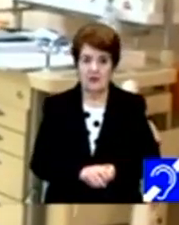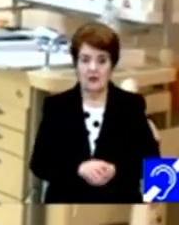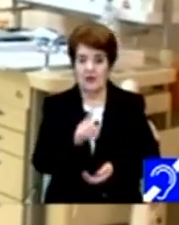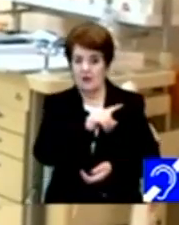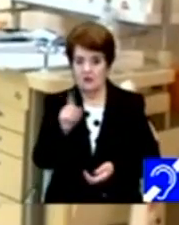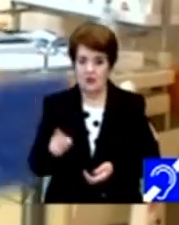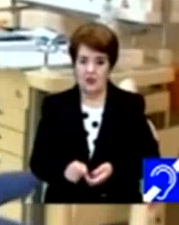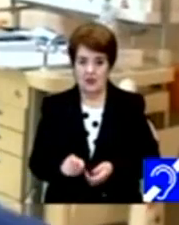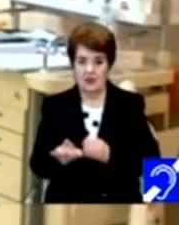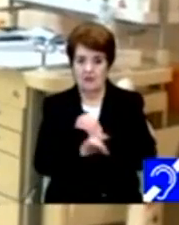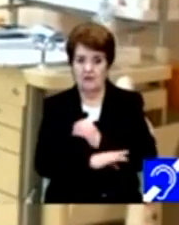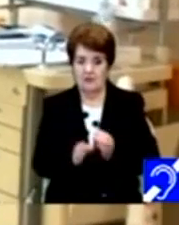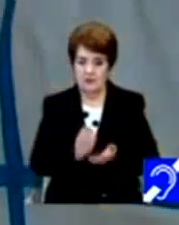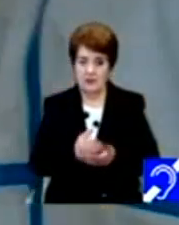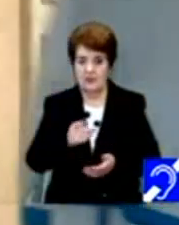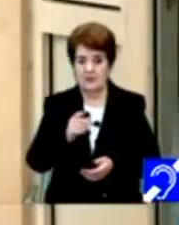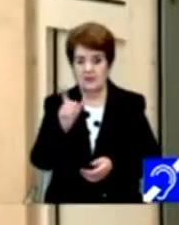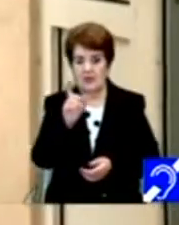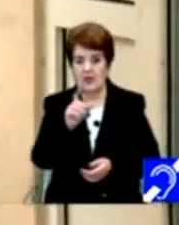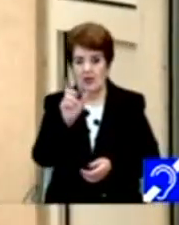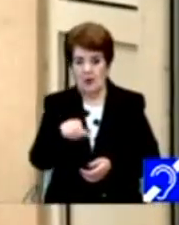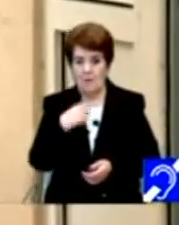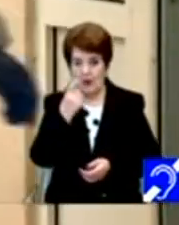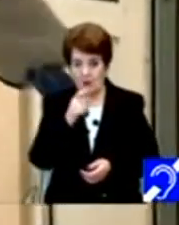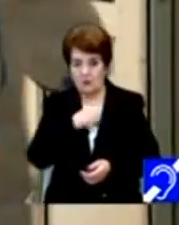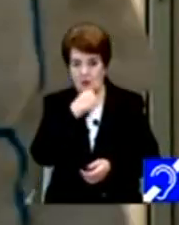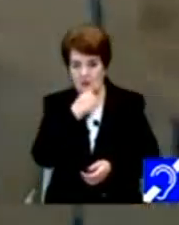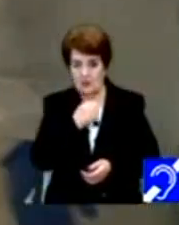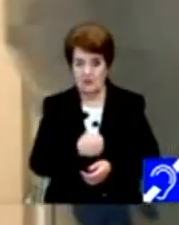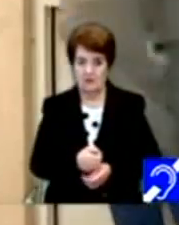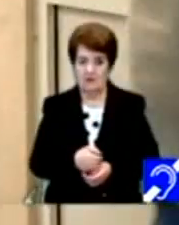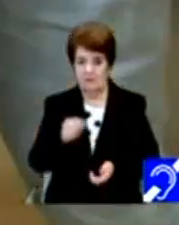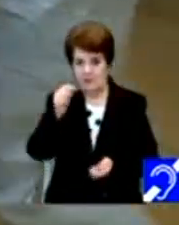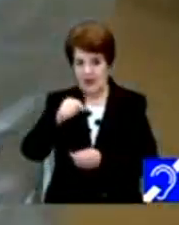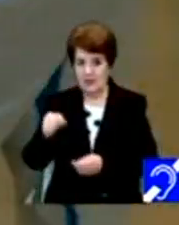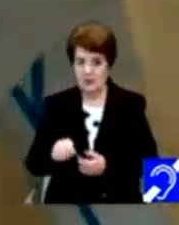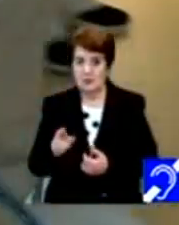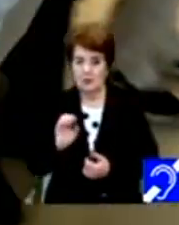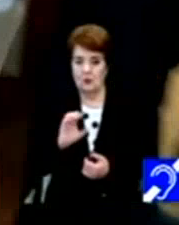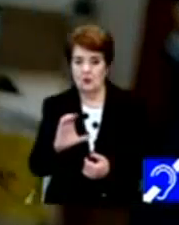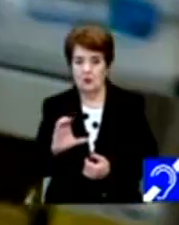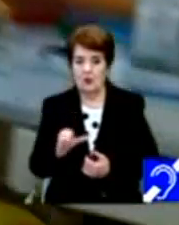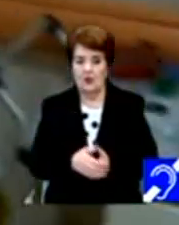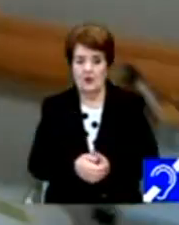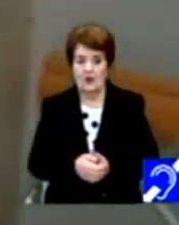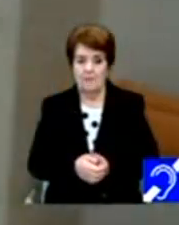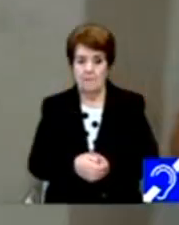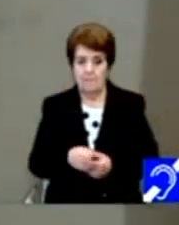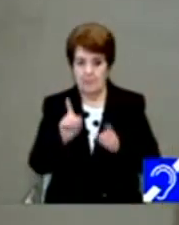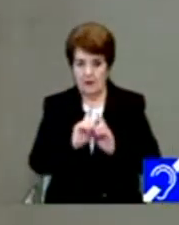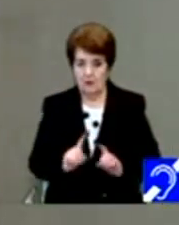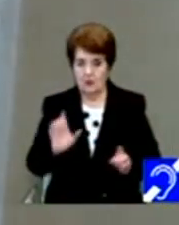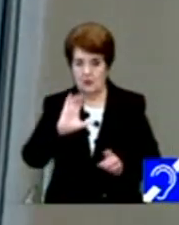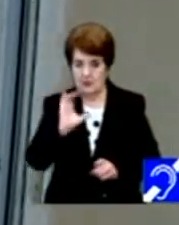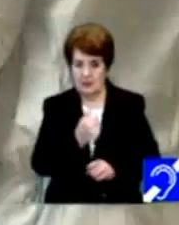sunt vulnerabili, adică persoanele în vârstă și cu afecțiuni cronice, nu sunt de asemenea predispuși. În general, ei fac de obicei forme